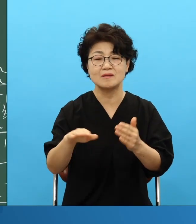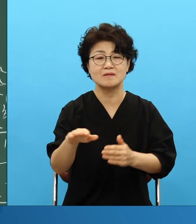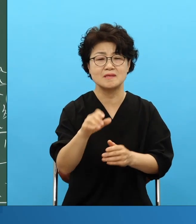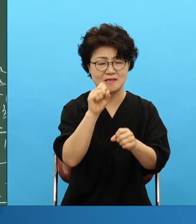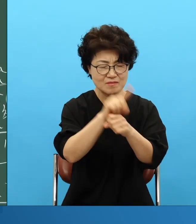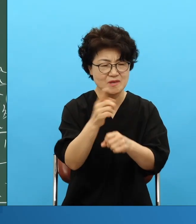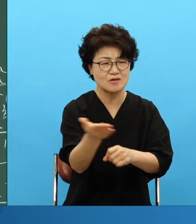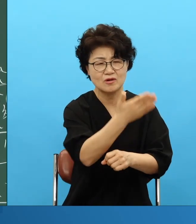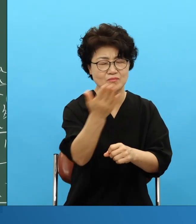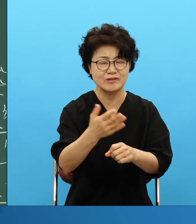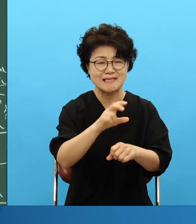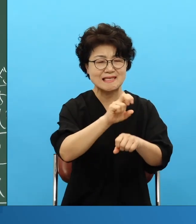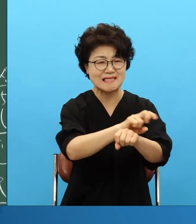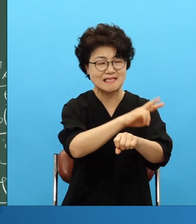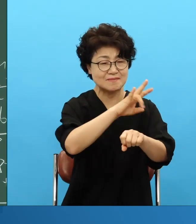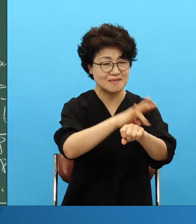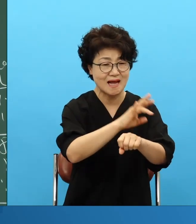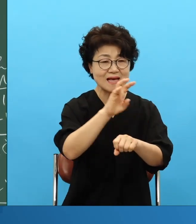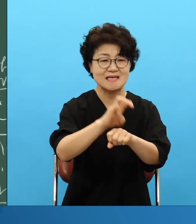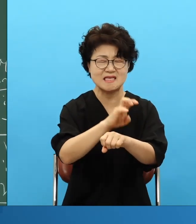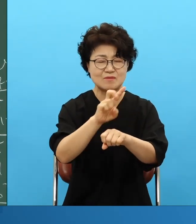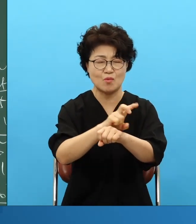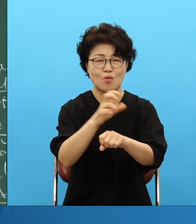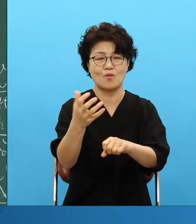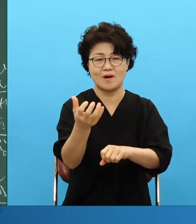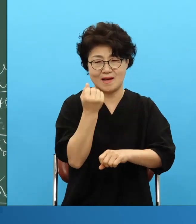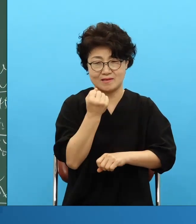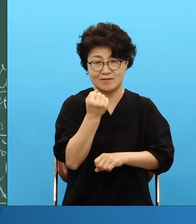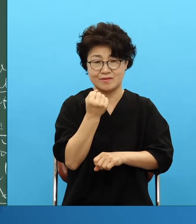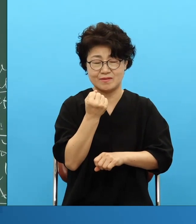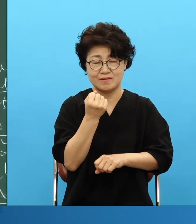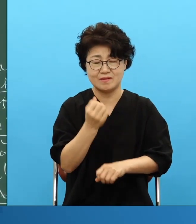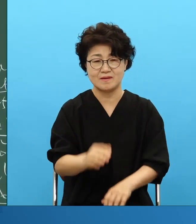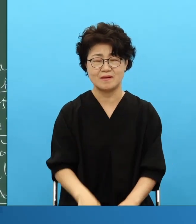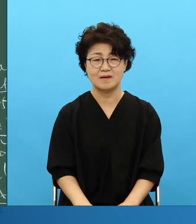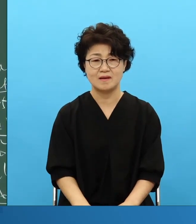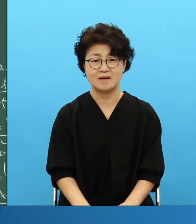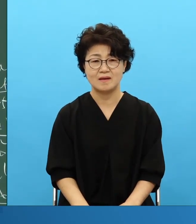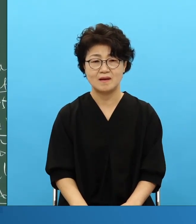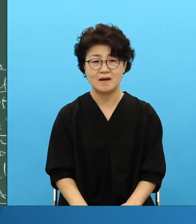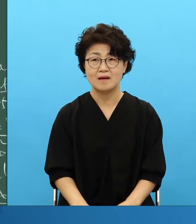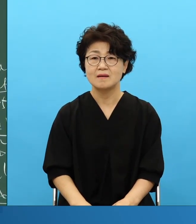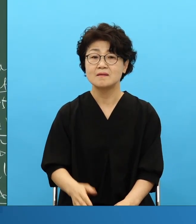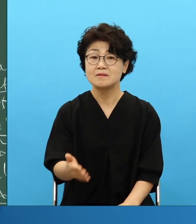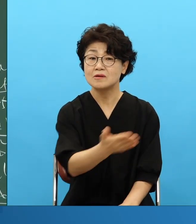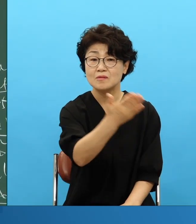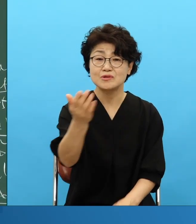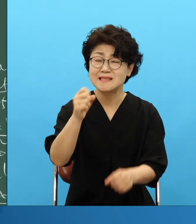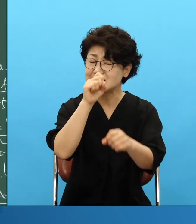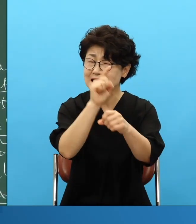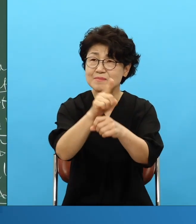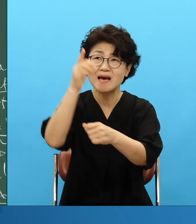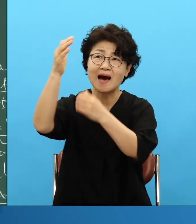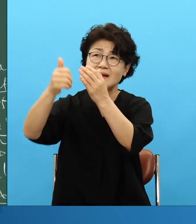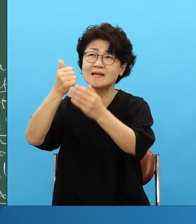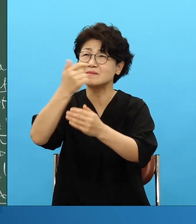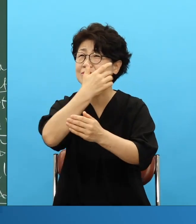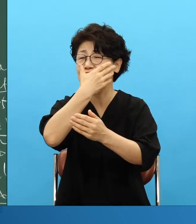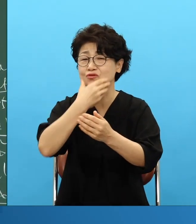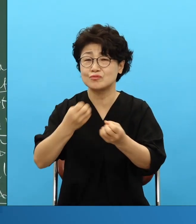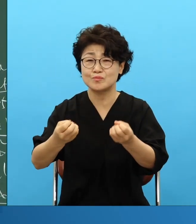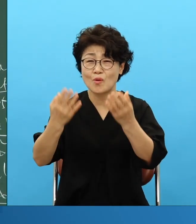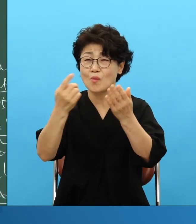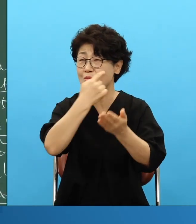or not, but we're all within this. 그리고 여러분에게는 이 축복이 보장돼 있어요. And to you, this blessing is 이제